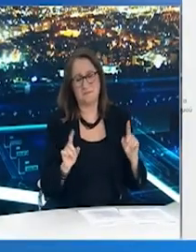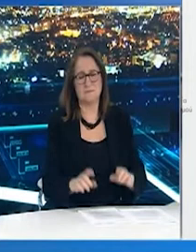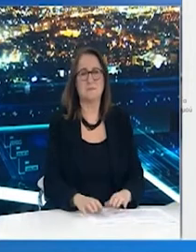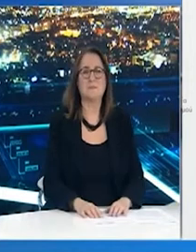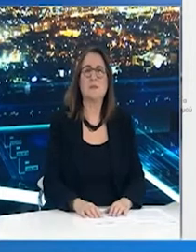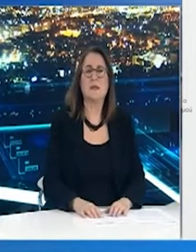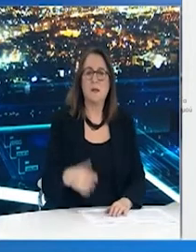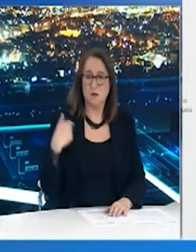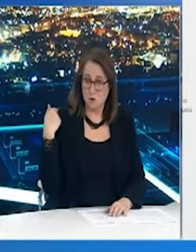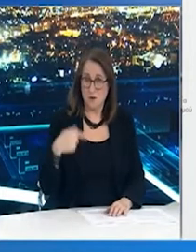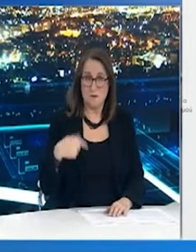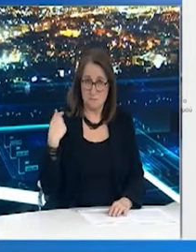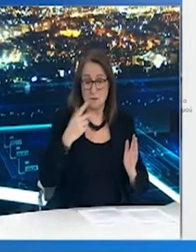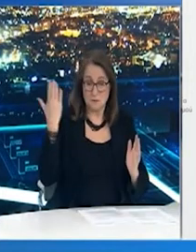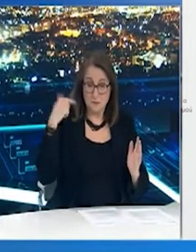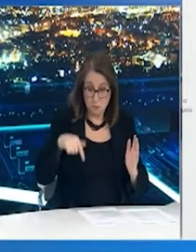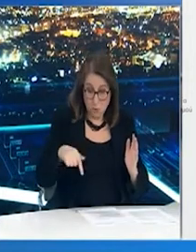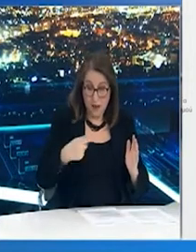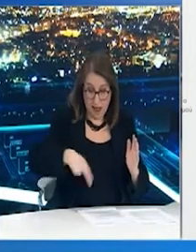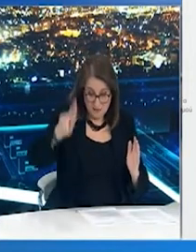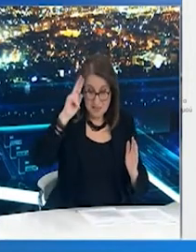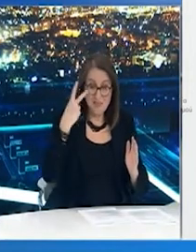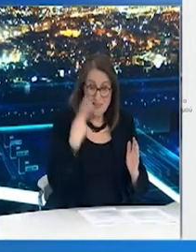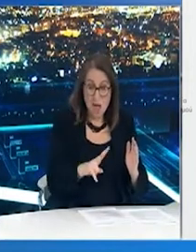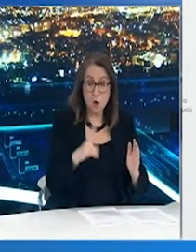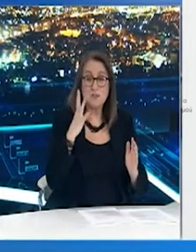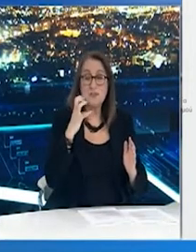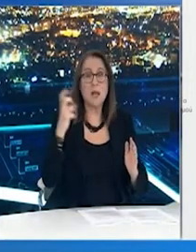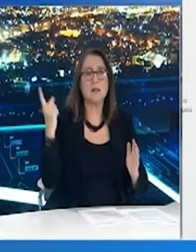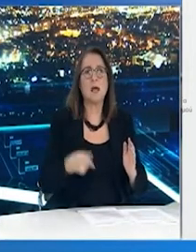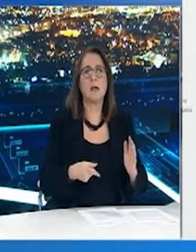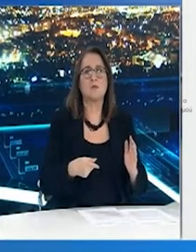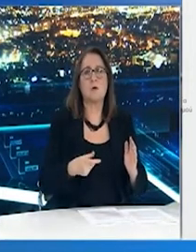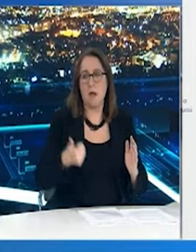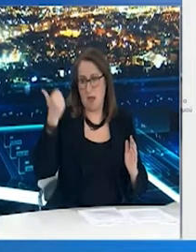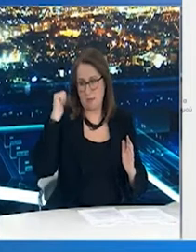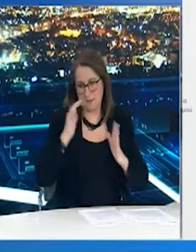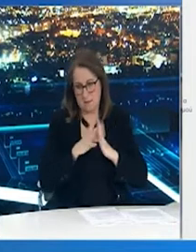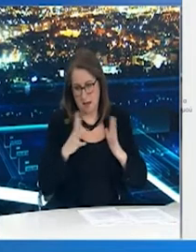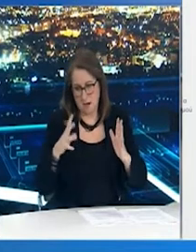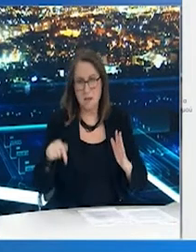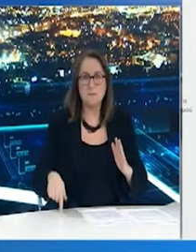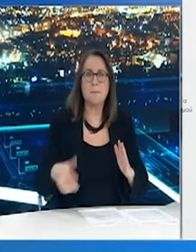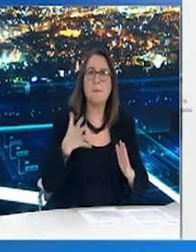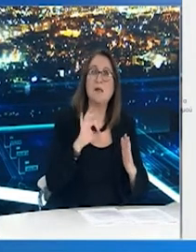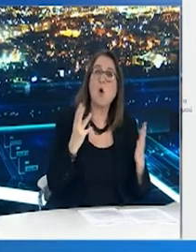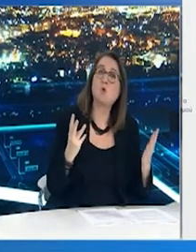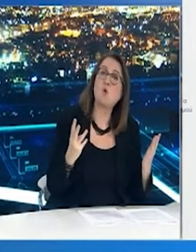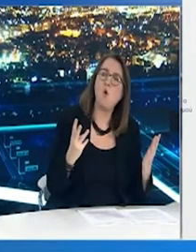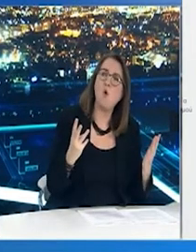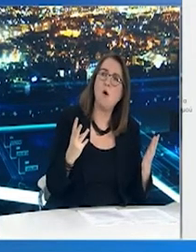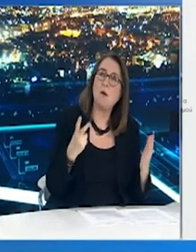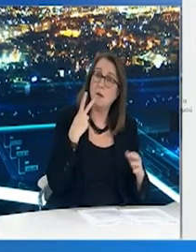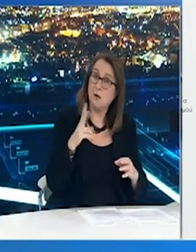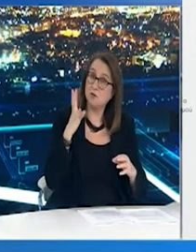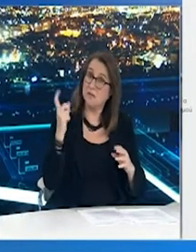δυστυχώς αισθητή επιδημιολογική επιβάρυνση. Την ίδια στιγμή το υλικό φορτίο είναι ιδιαίτερα αυξημένο. Στην περιφερειακή ενότητα Κοζάνης, ιδιαίτερα δε